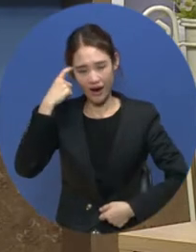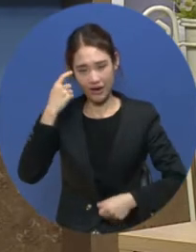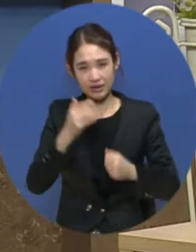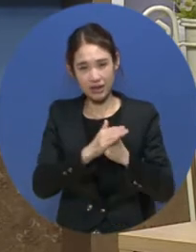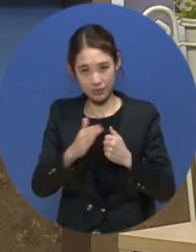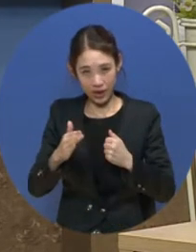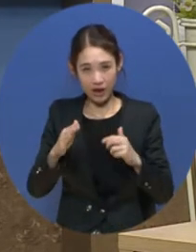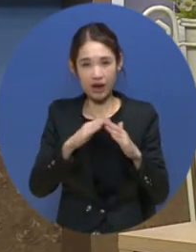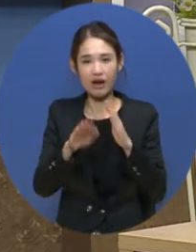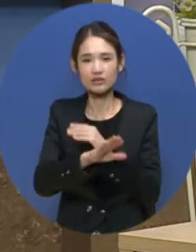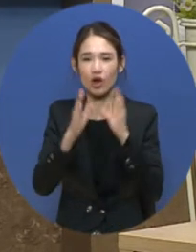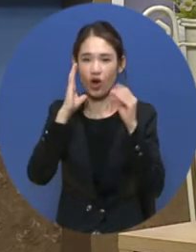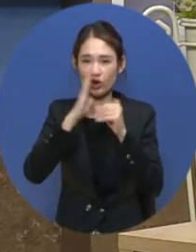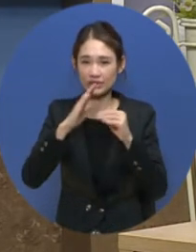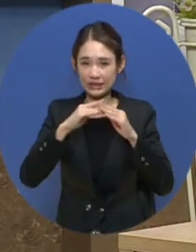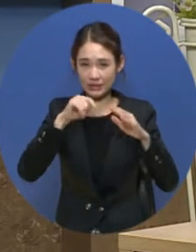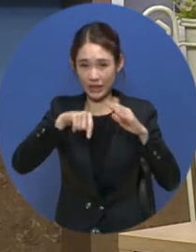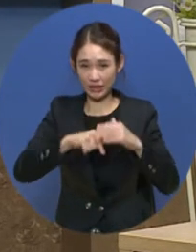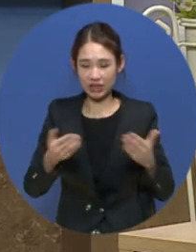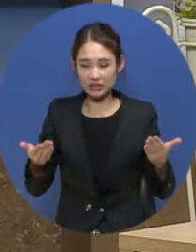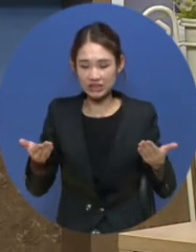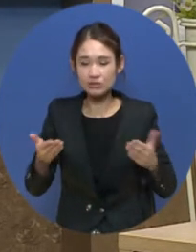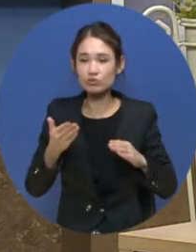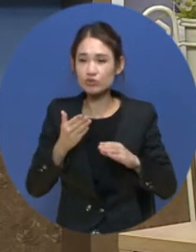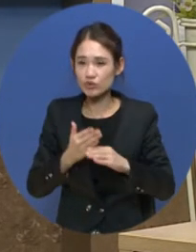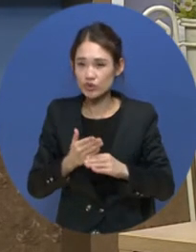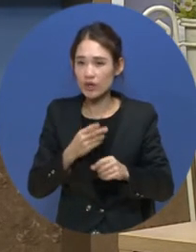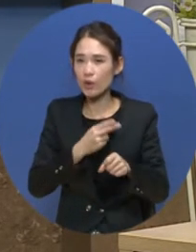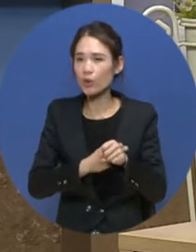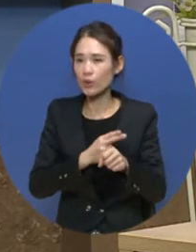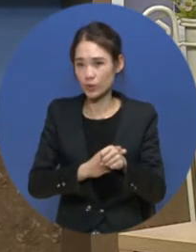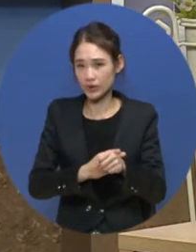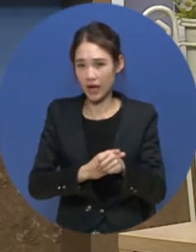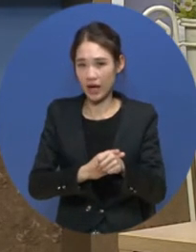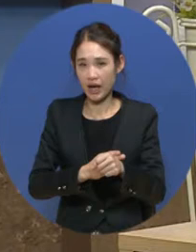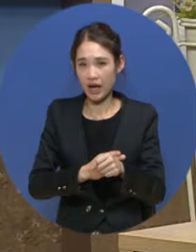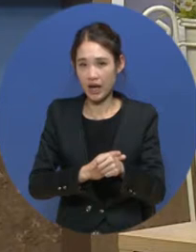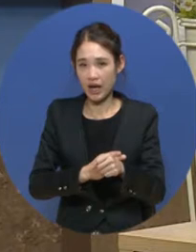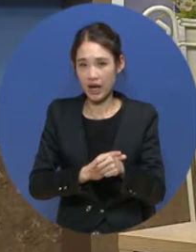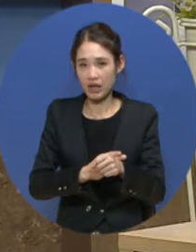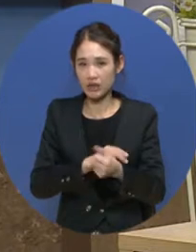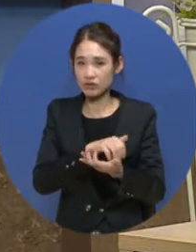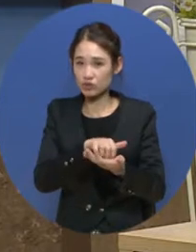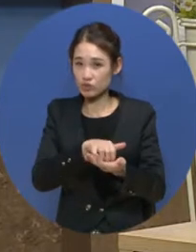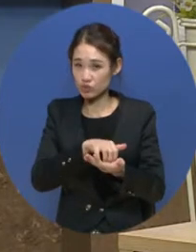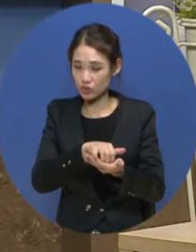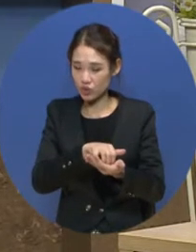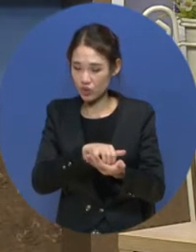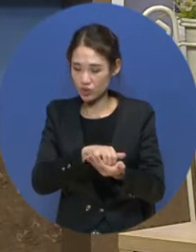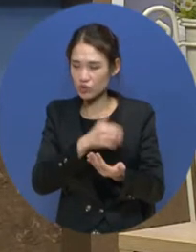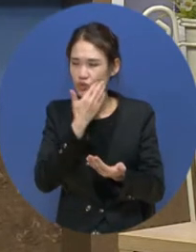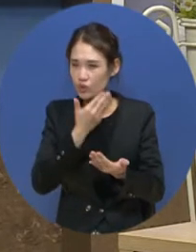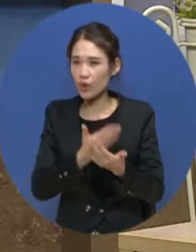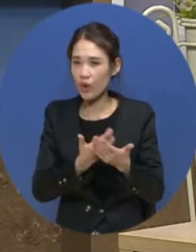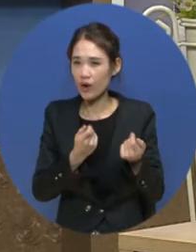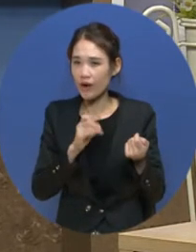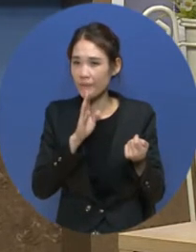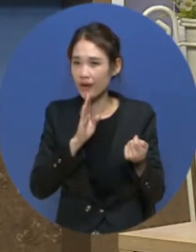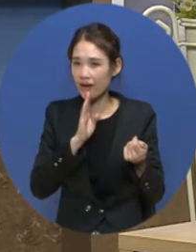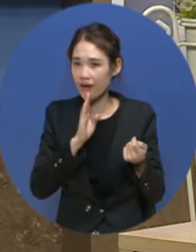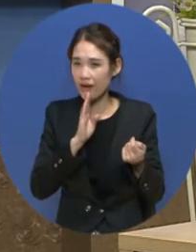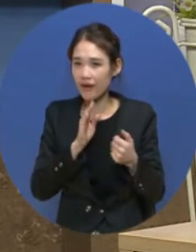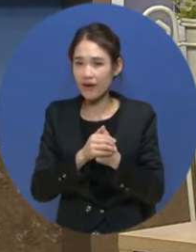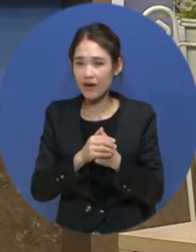한 가정 어린이집 내에서 근무를 하는 네. 그 교사들의 수도 좀 중요할 것